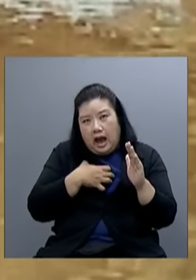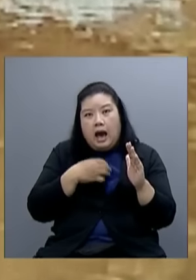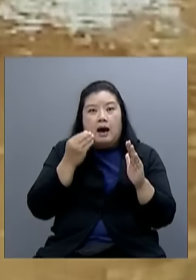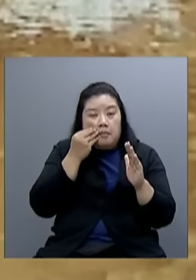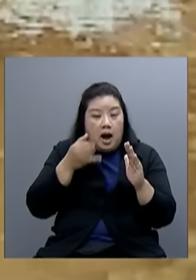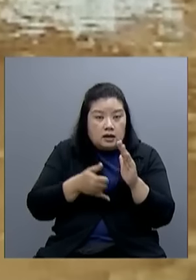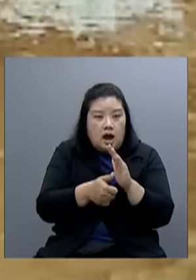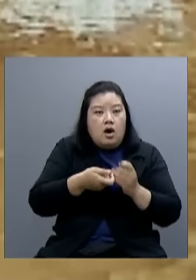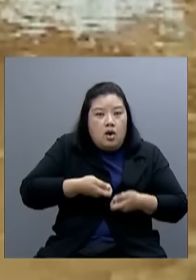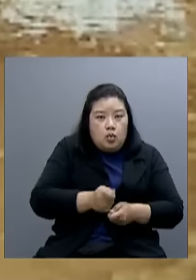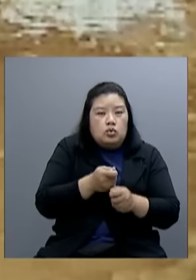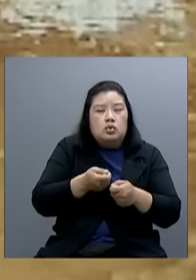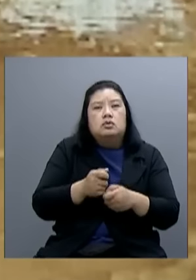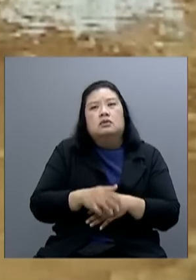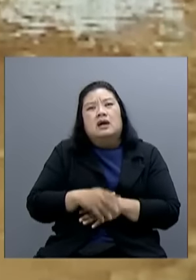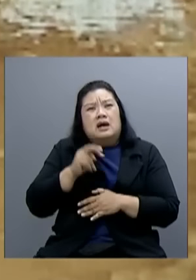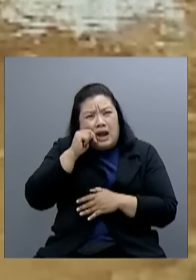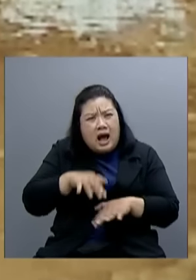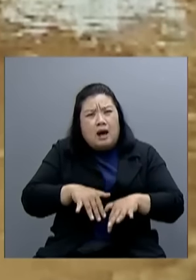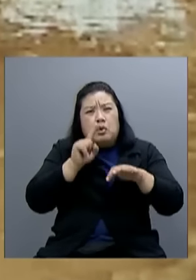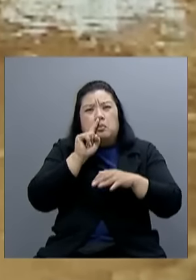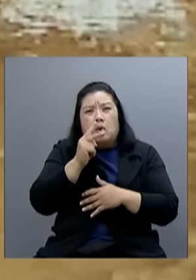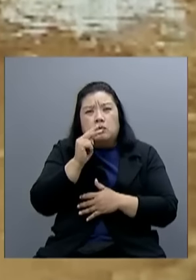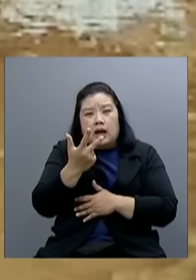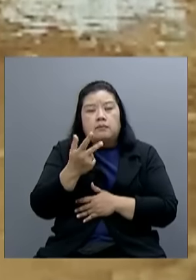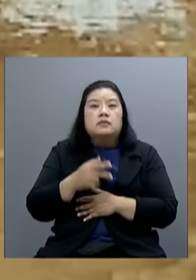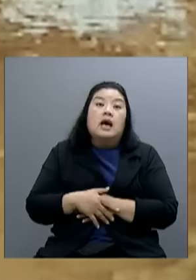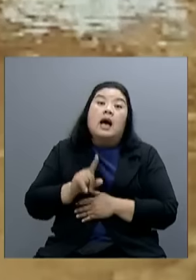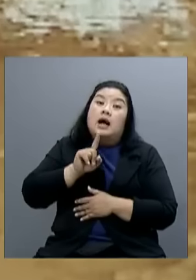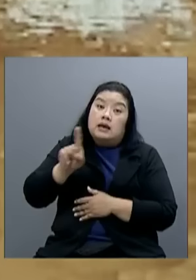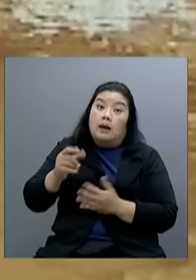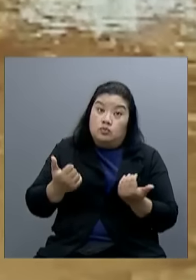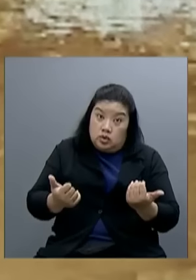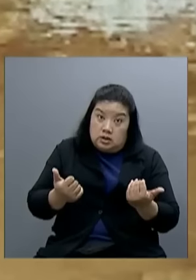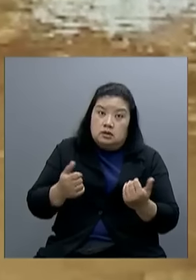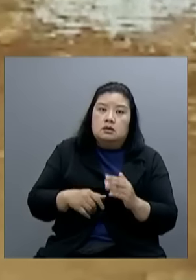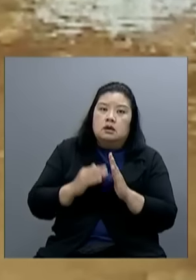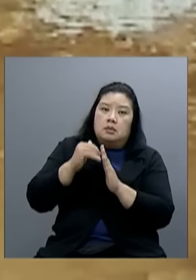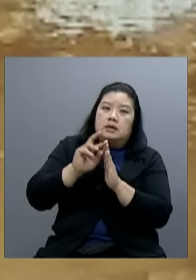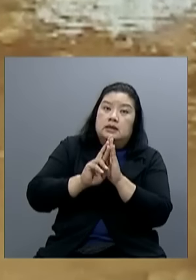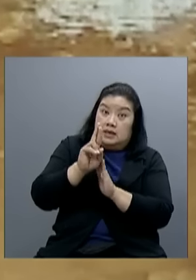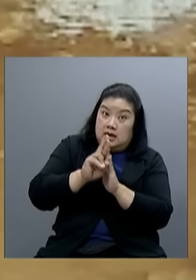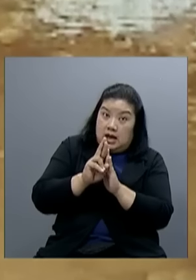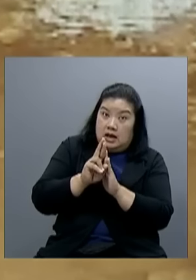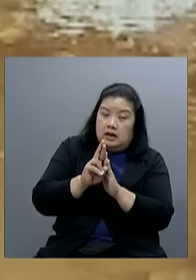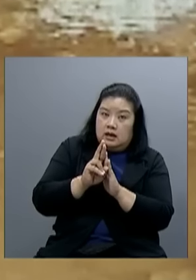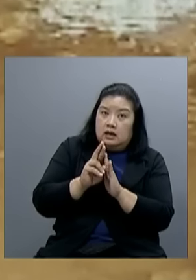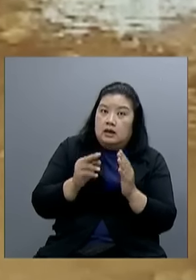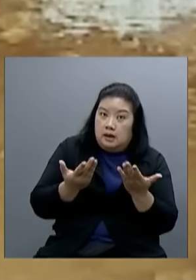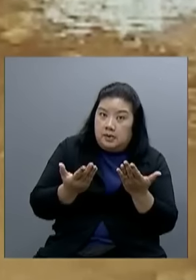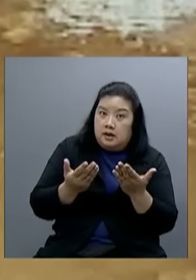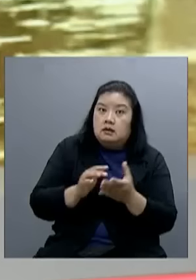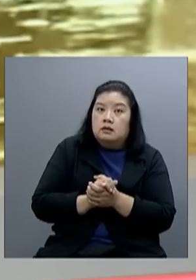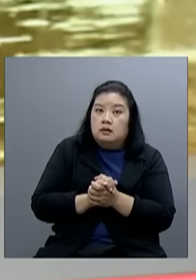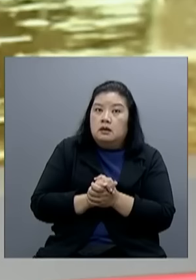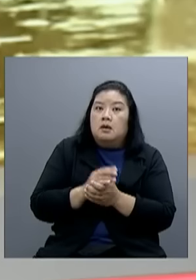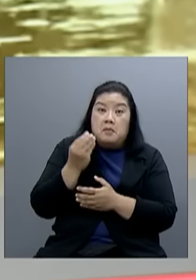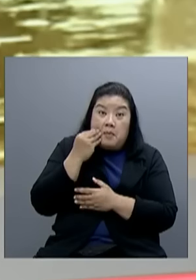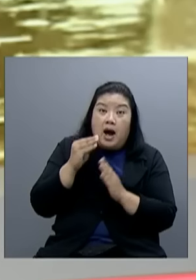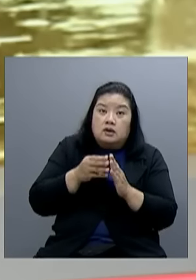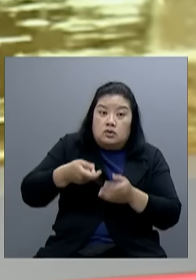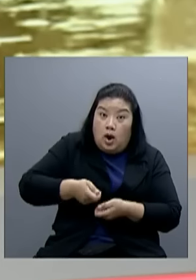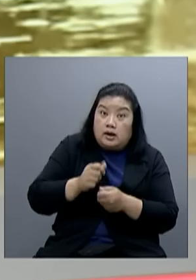ยวก็มีน้ำท่วมซ้ำอีกตอนนี้คาดการแนวโน้มน่าจะสามารถที่เข้าจะไปจัดการเรื่องของทำความสะอาดบ้านเรือน